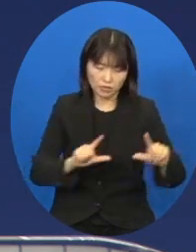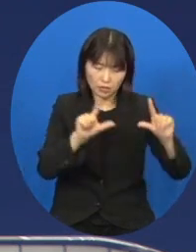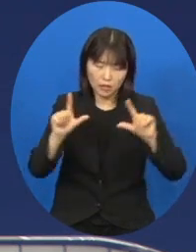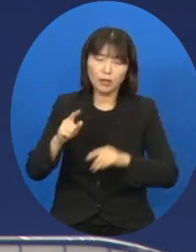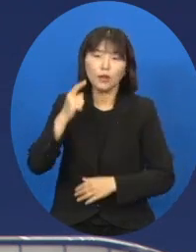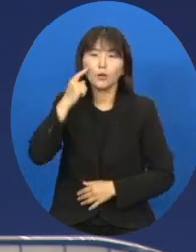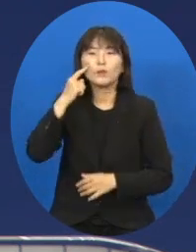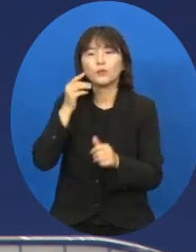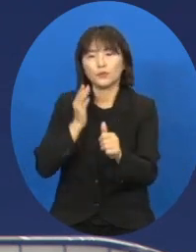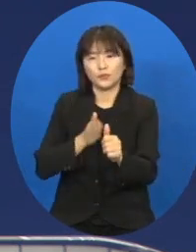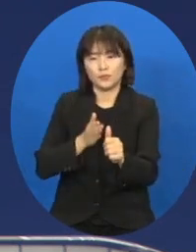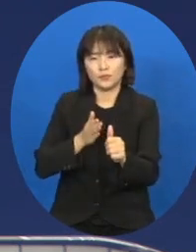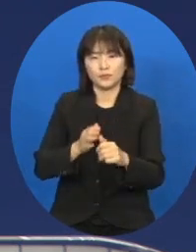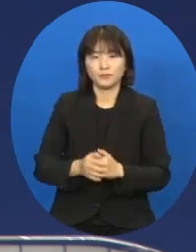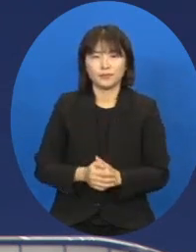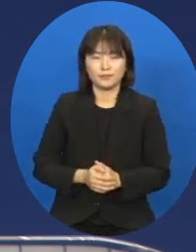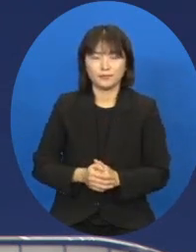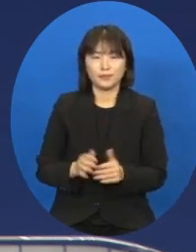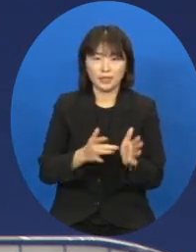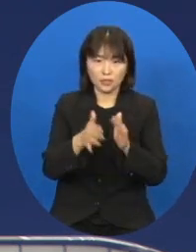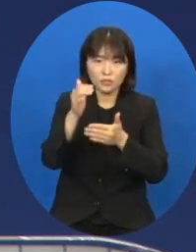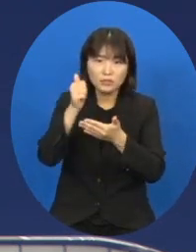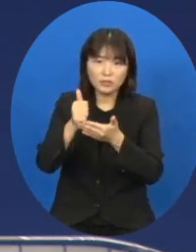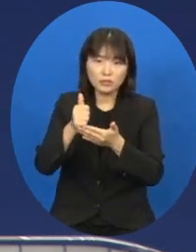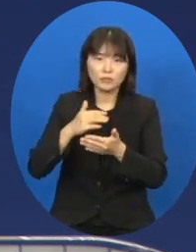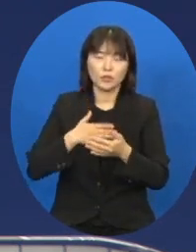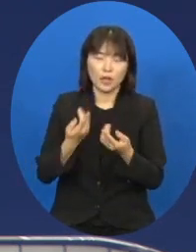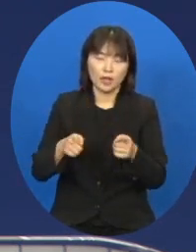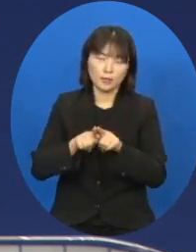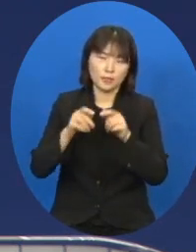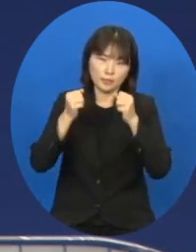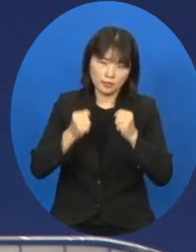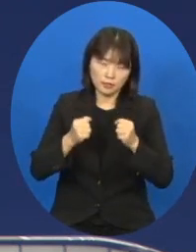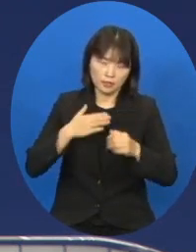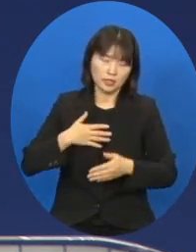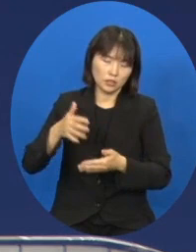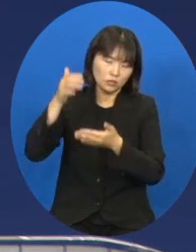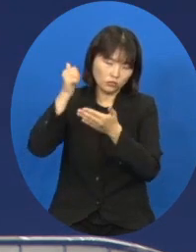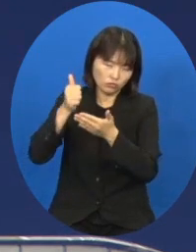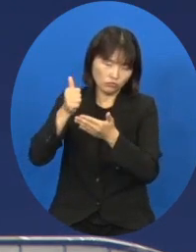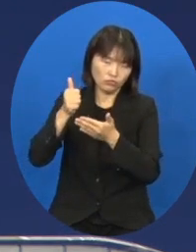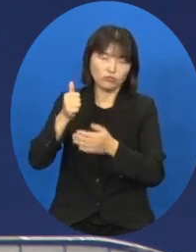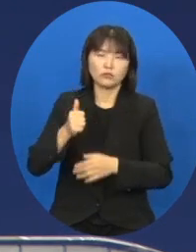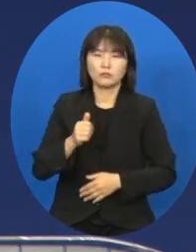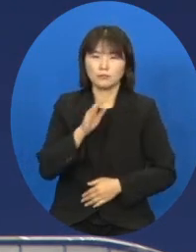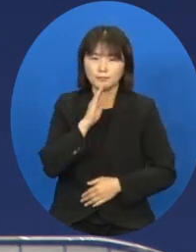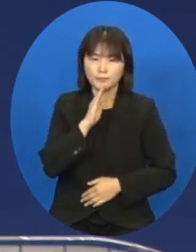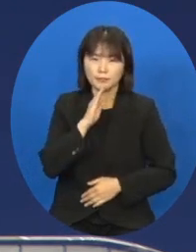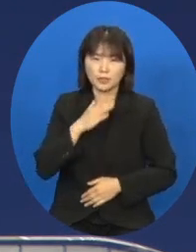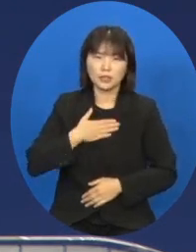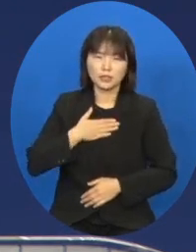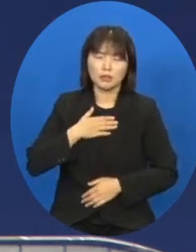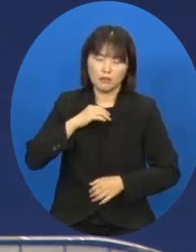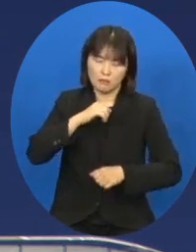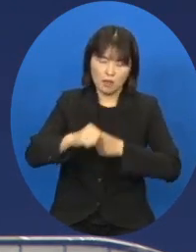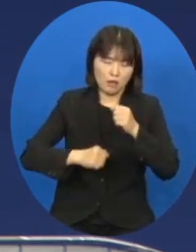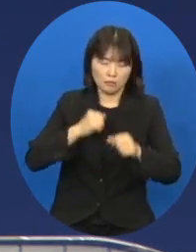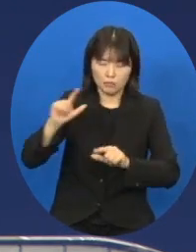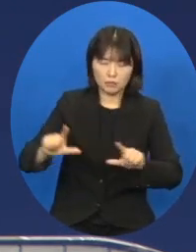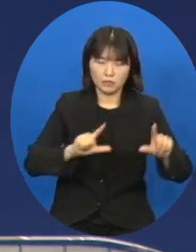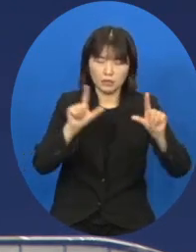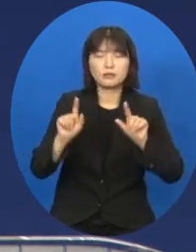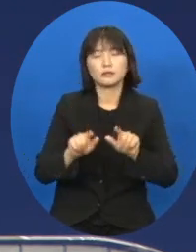살아보세요. 예수님, 저와 함께 계시고 제 주인이십니다. 이제는 제 마음대로 안